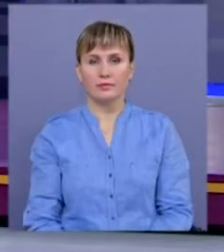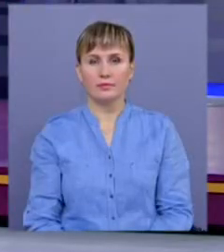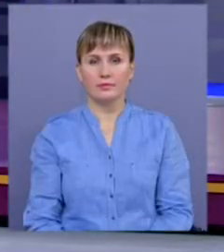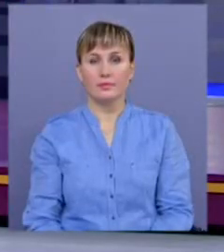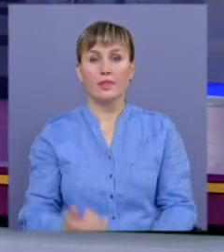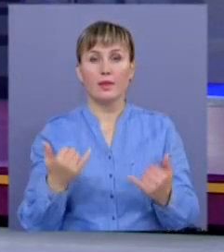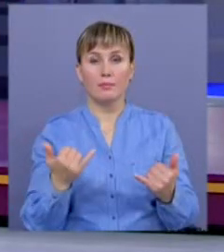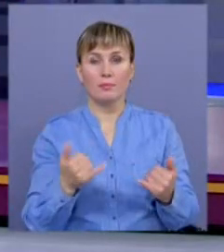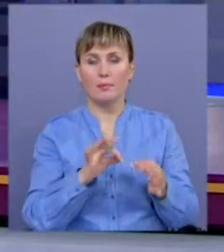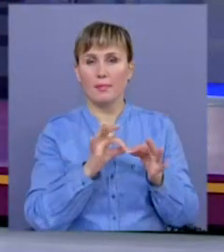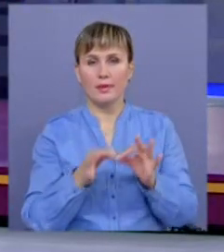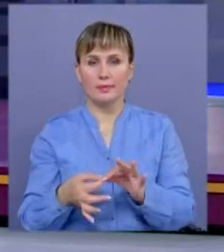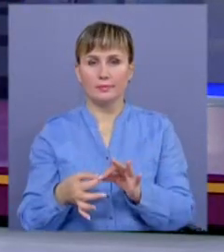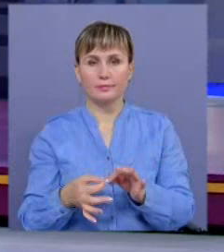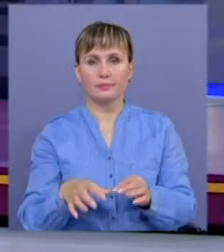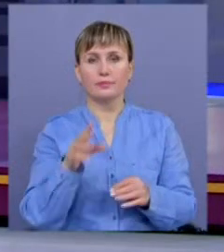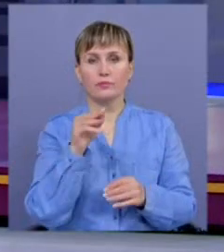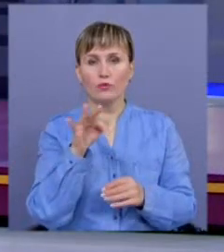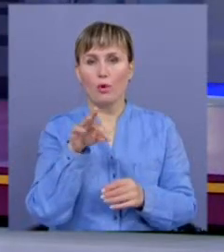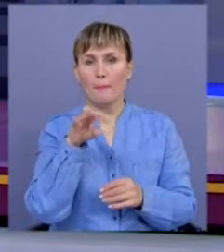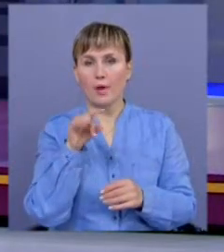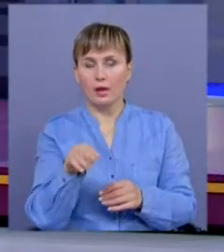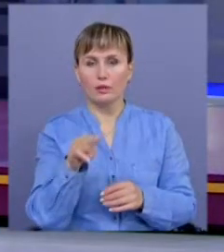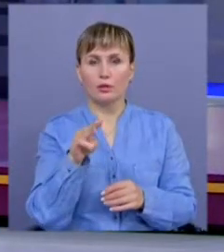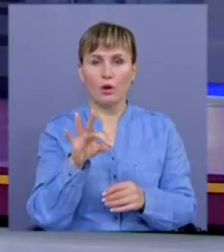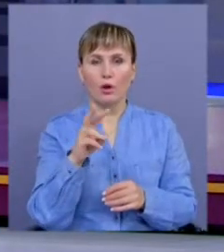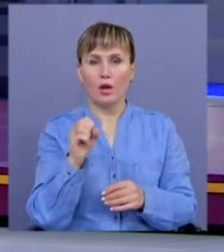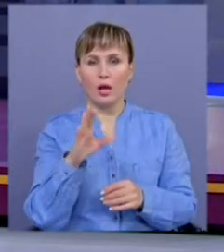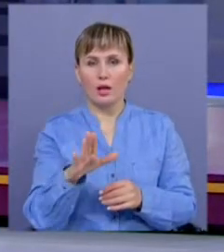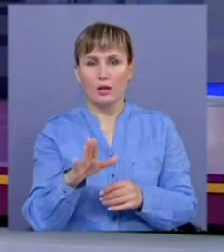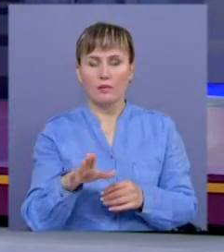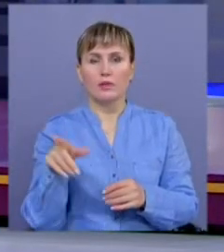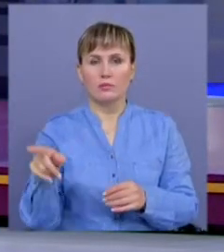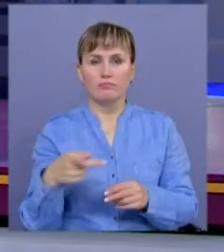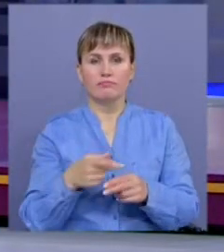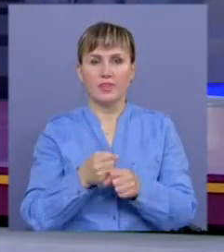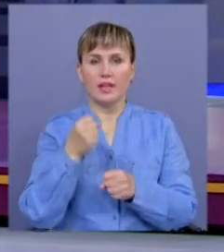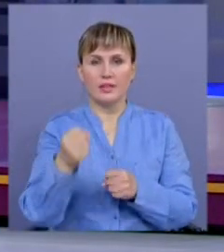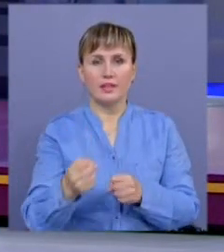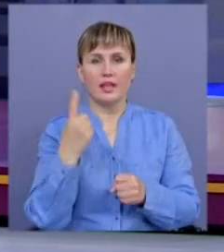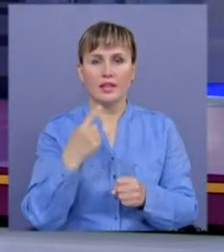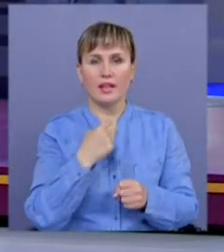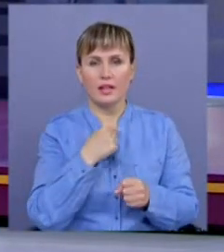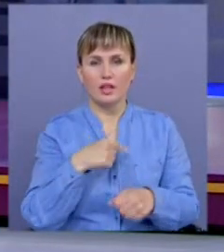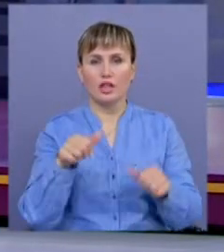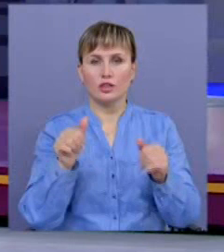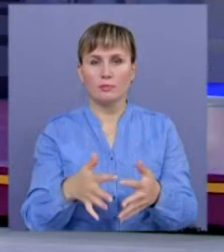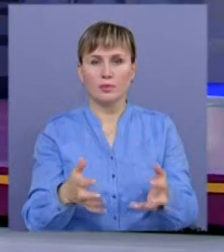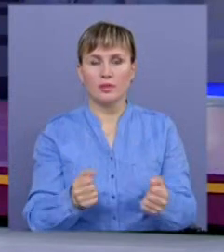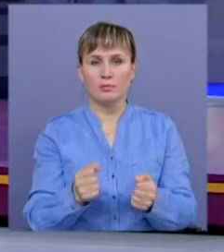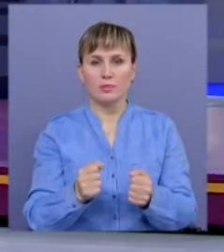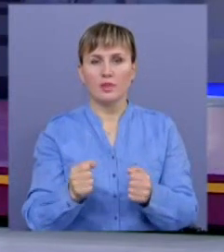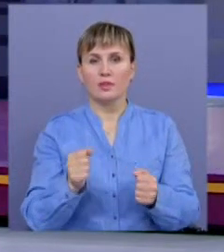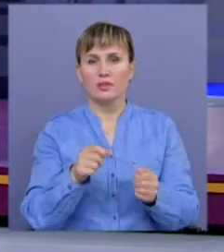А теперь обо всем детально. Касым Жомарт Токаев – кандидат в президенты от Нур Отана. Единогласно это решение приняли на